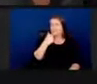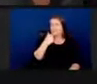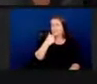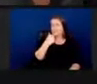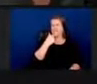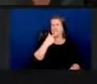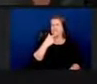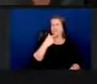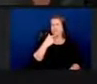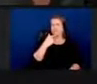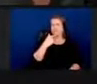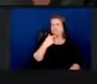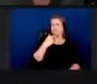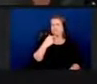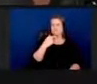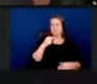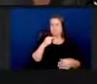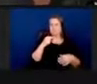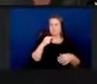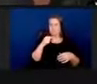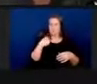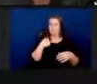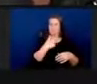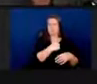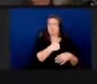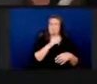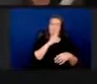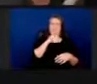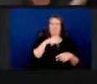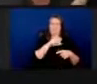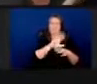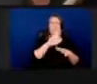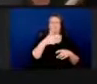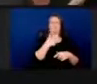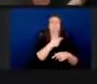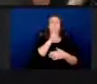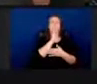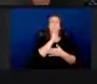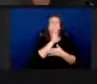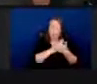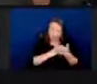sana na na fahari kuongoza jitihada hii na kuwa sehemu ya jitihada hii.